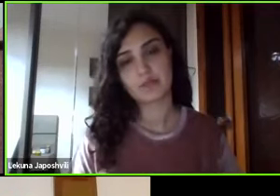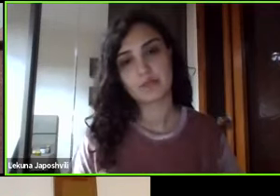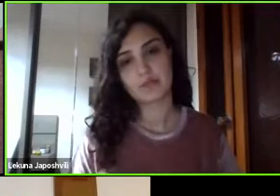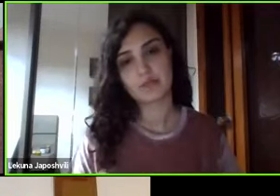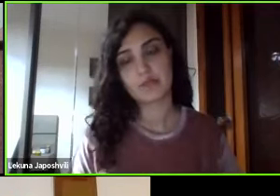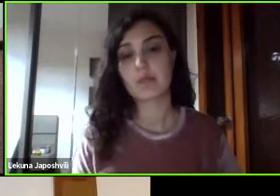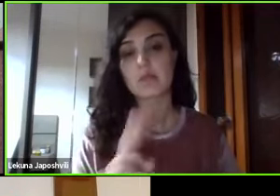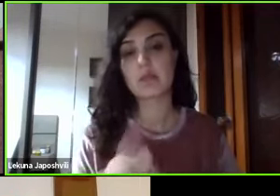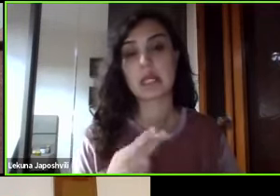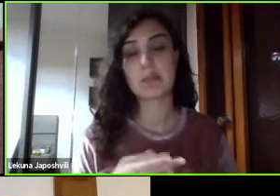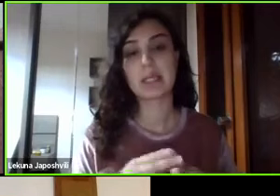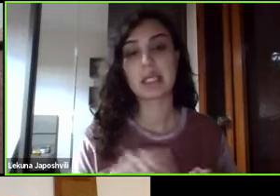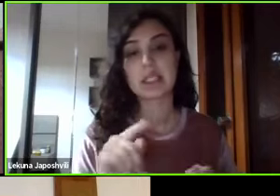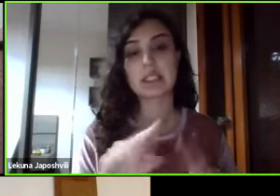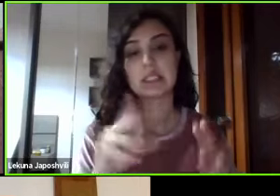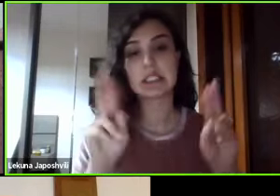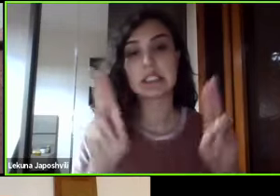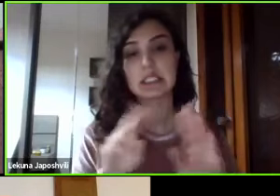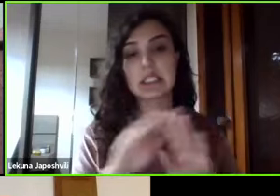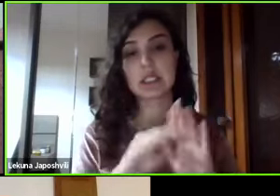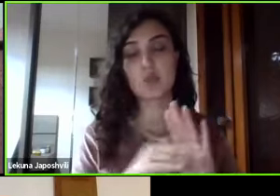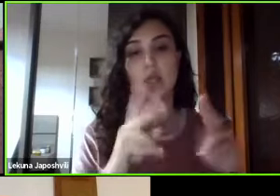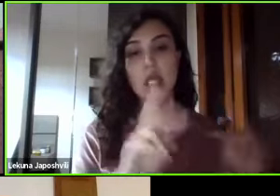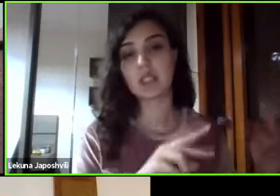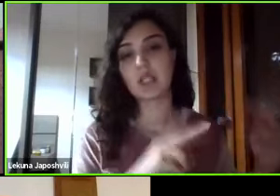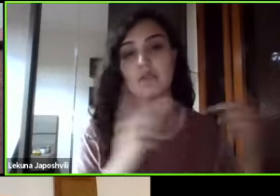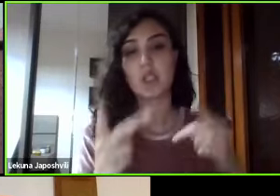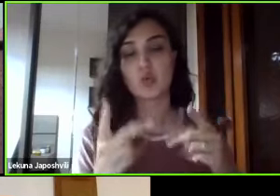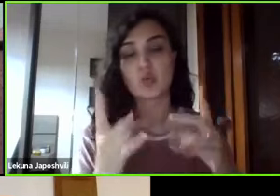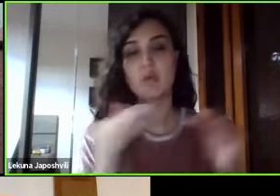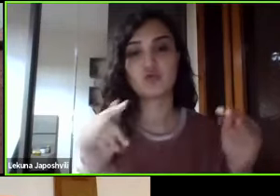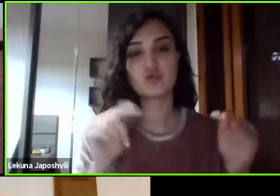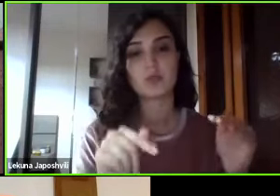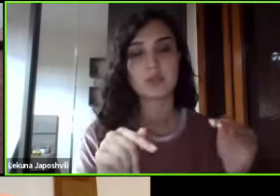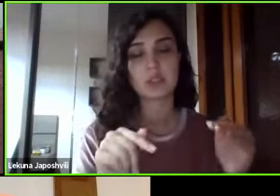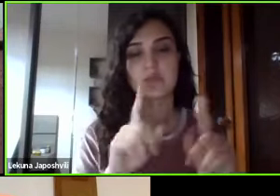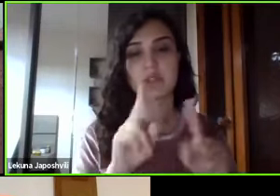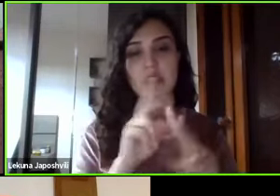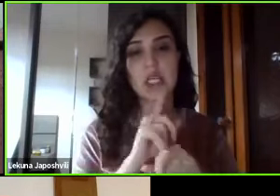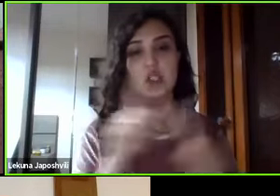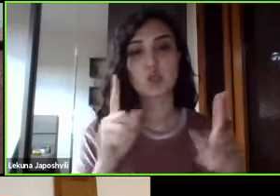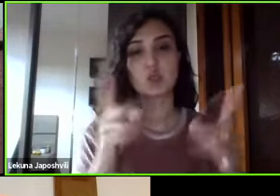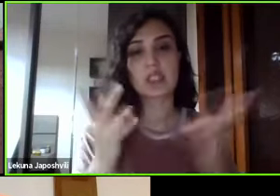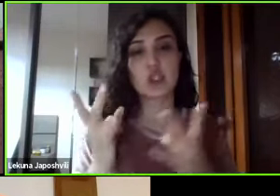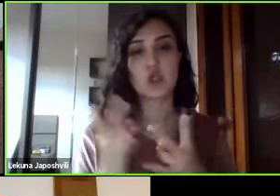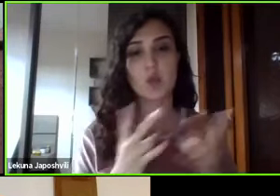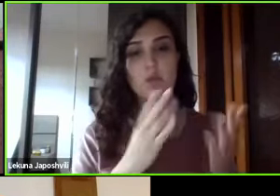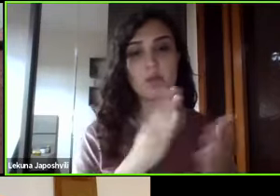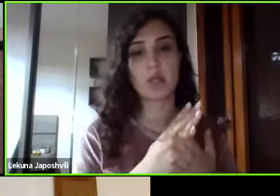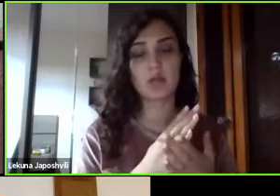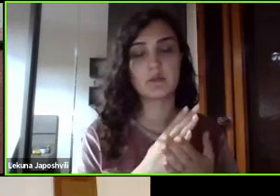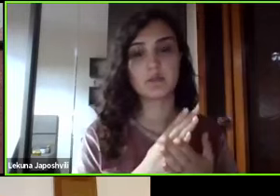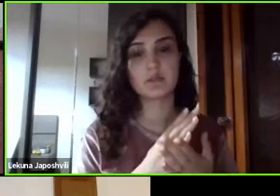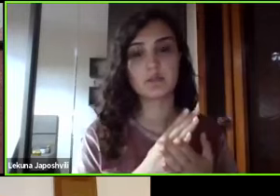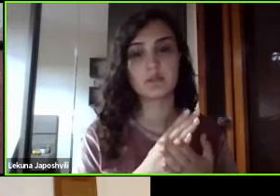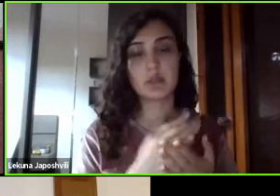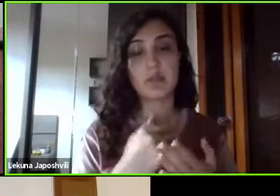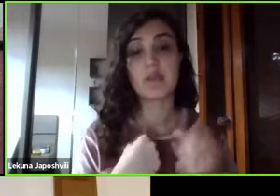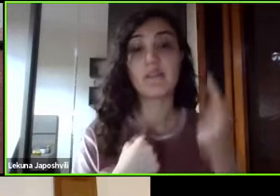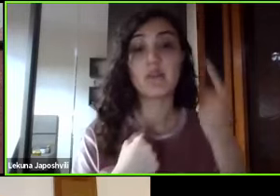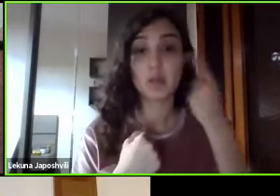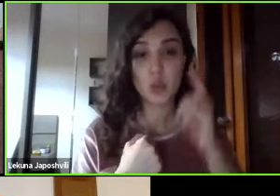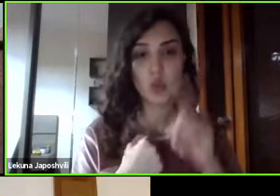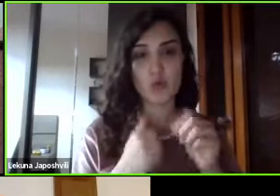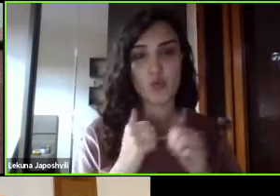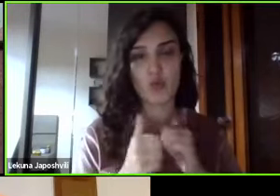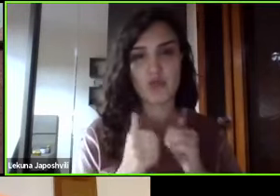რომ ეს წესები უნდა გადავიტანო ჩვენ ბავშვებზე, რომელსაც აი განსაკუთრებული საჭიროებები აქვს. იცით, მე ფიქრობ, რომ